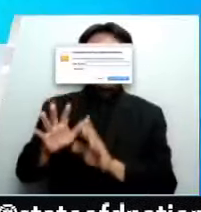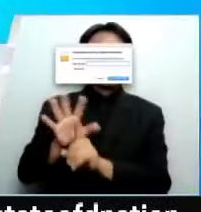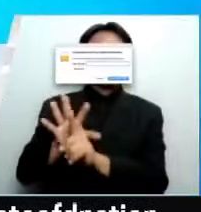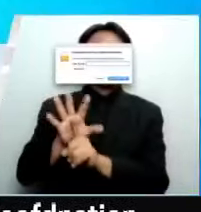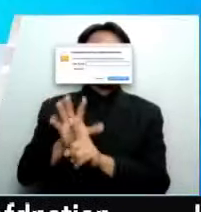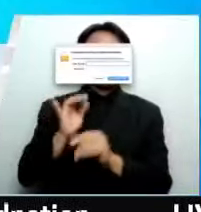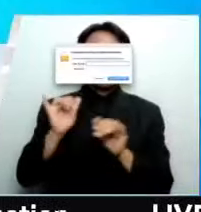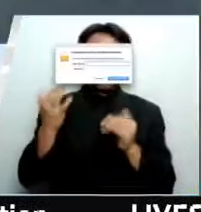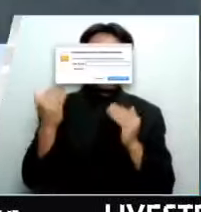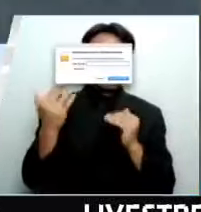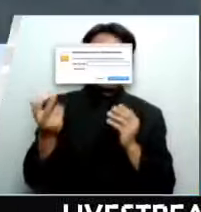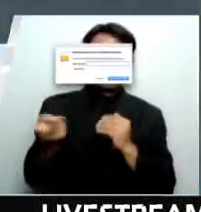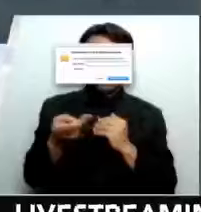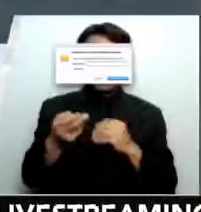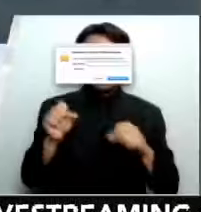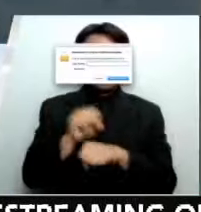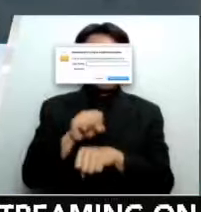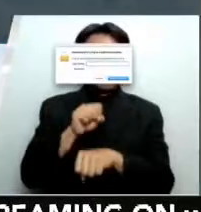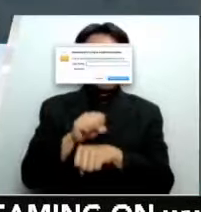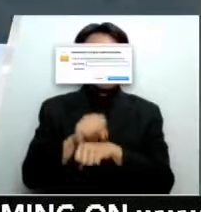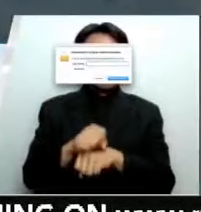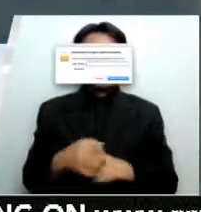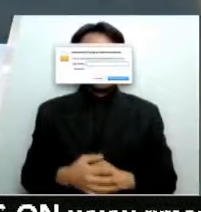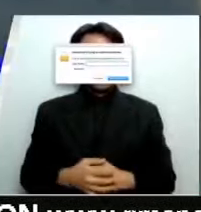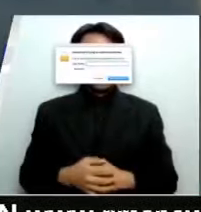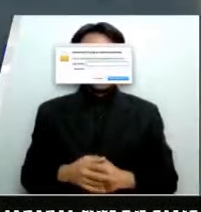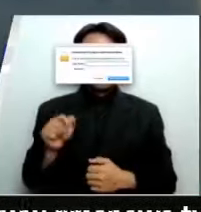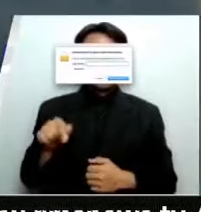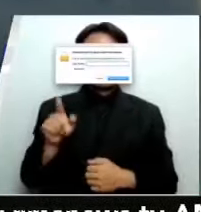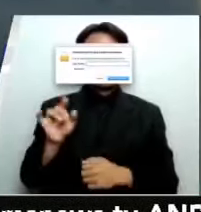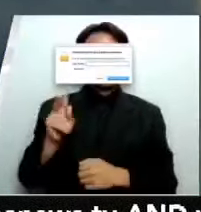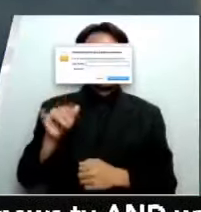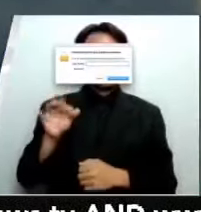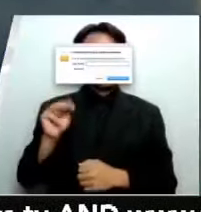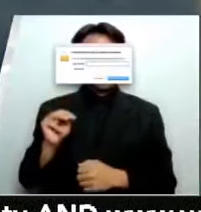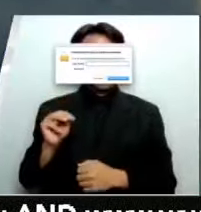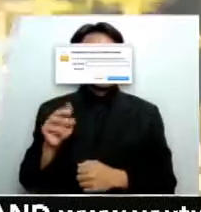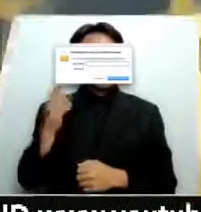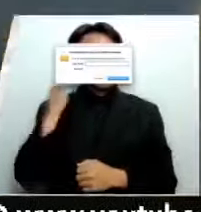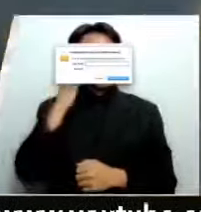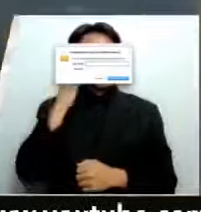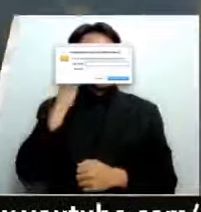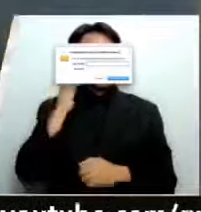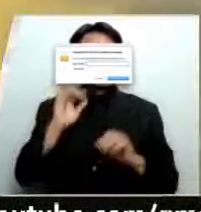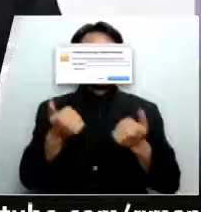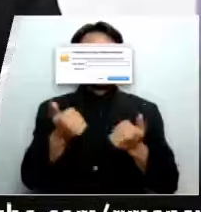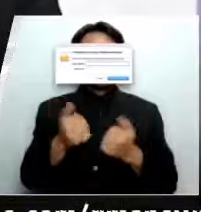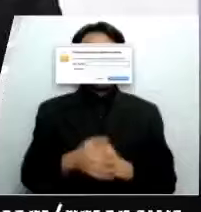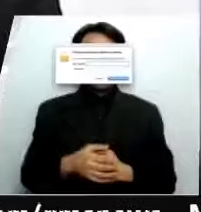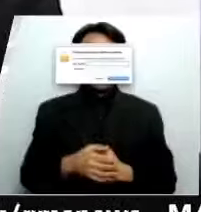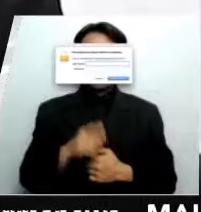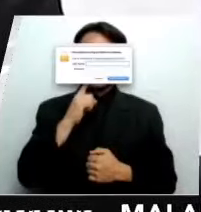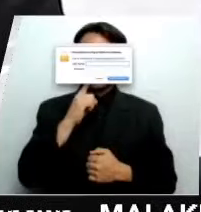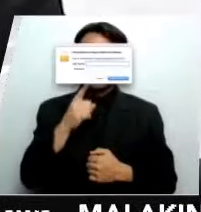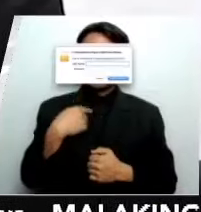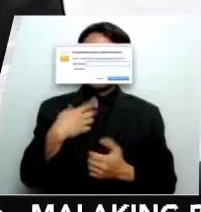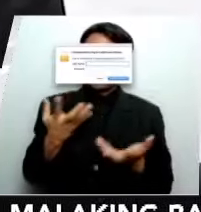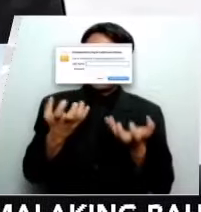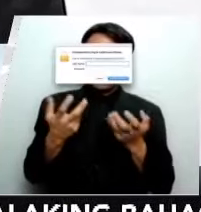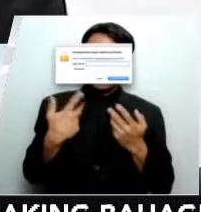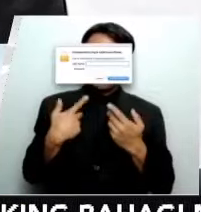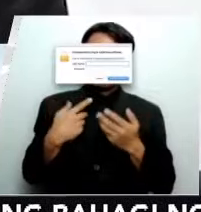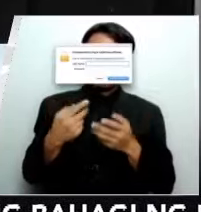Parang masaya ang running for season 3. Alam na this. Gusto ko yung kakulitan eh.